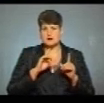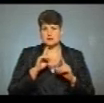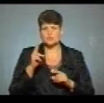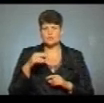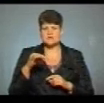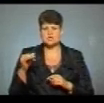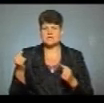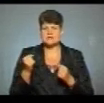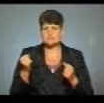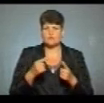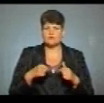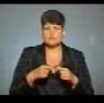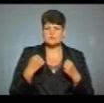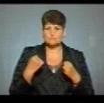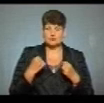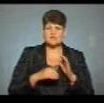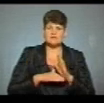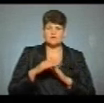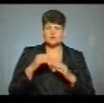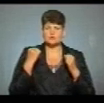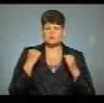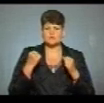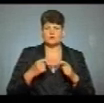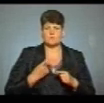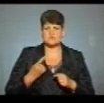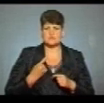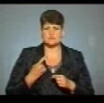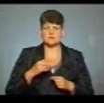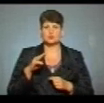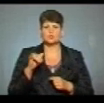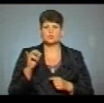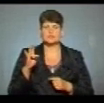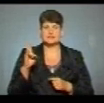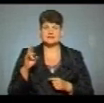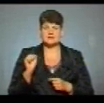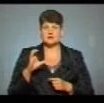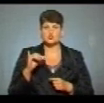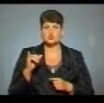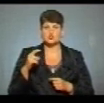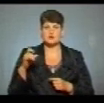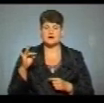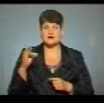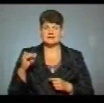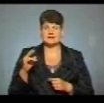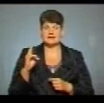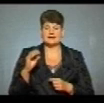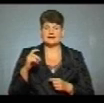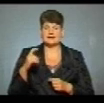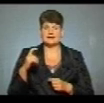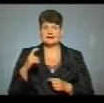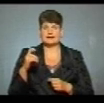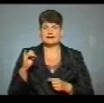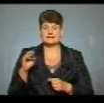ДЮСШ зимових видів спорту і школи вищої спортивної майстерності Туницька Юліана, Сухацький Олександр, Хитренко Наталя і